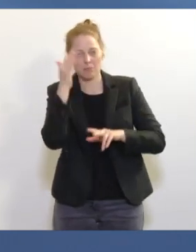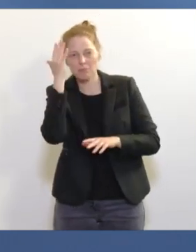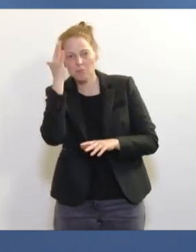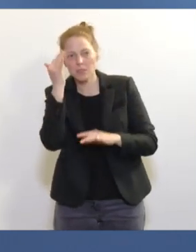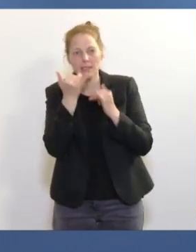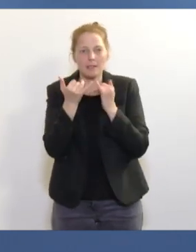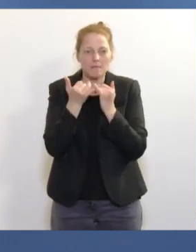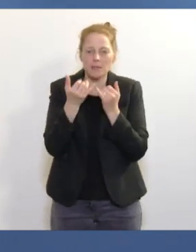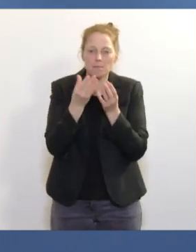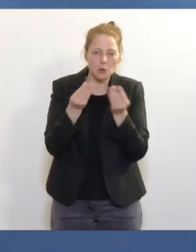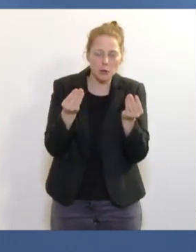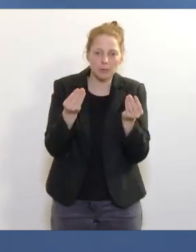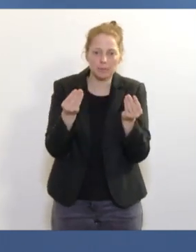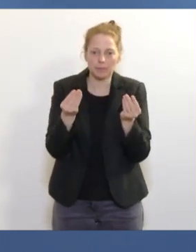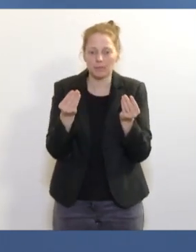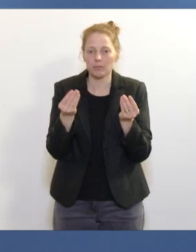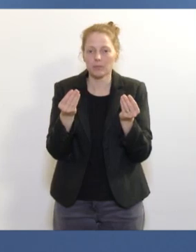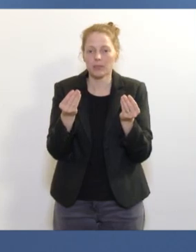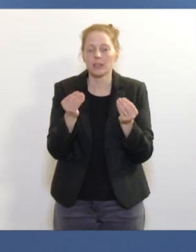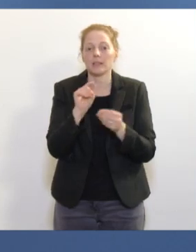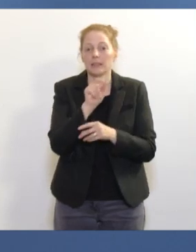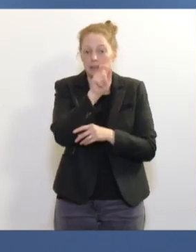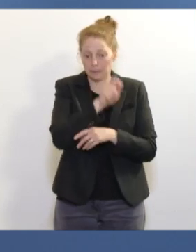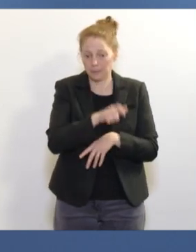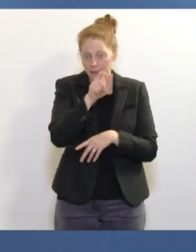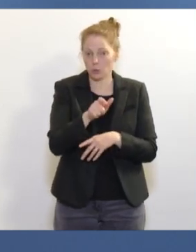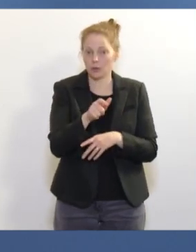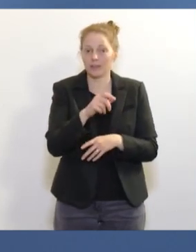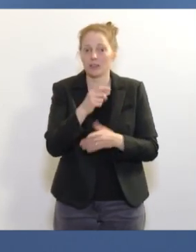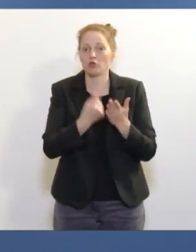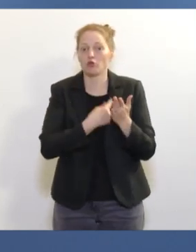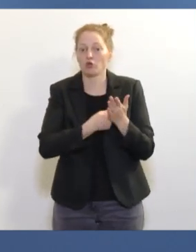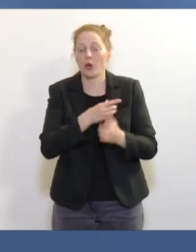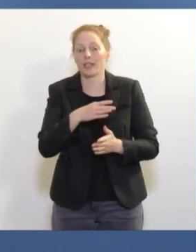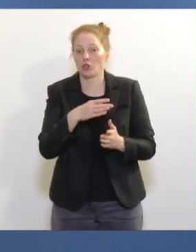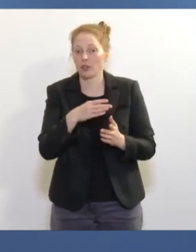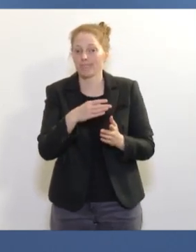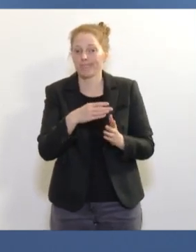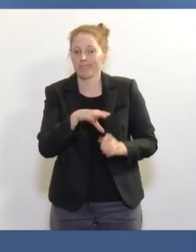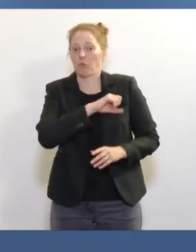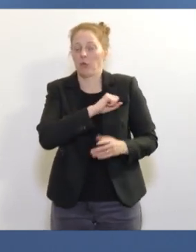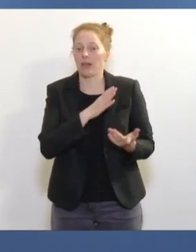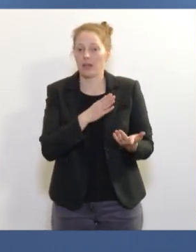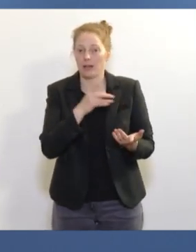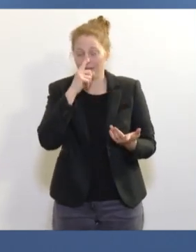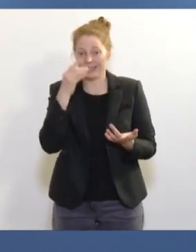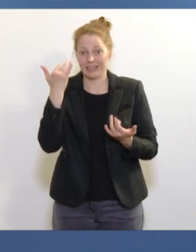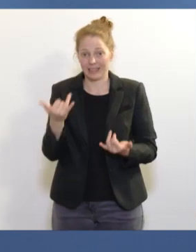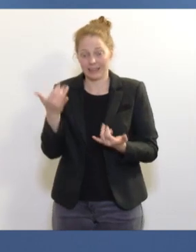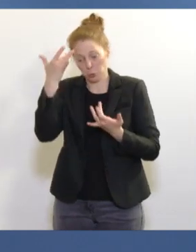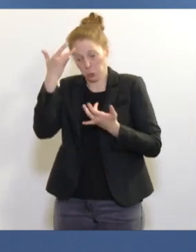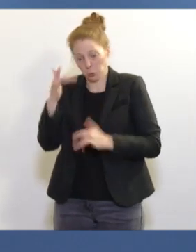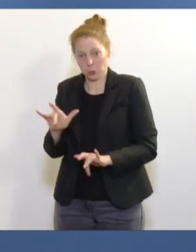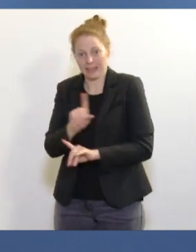Regierungsrat festgehalten haben, dass wir die Leute werden steuerlich belohnen, die hier Geburtsfrau eben zu diesem Moment nicht werden